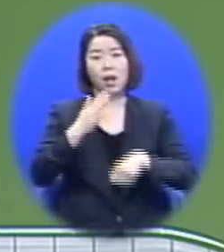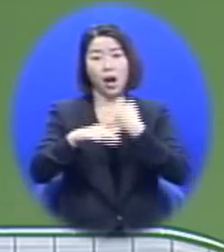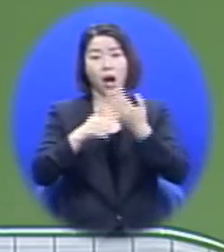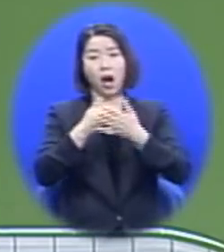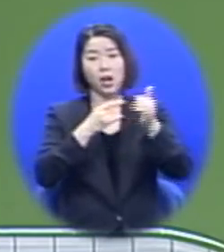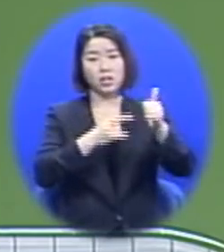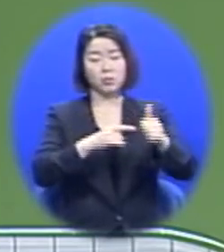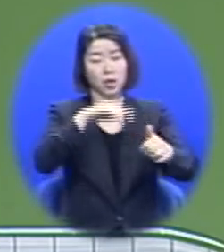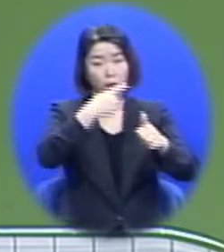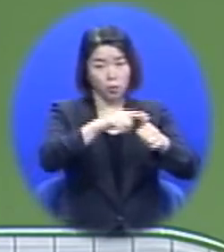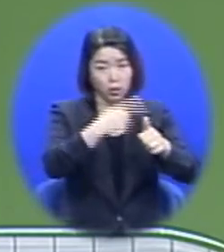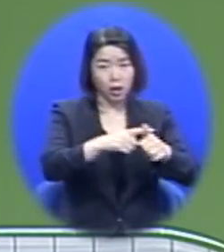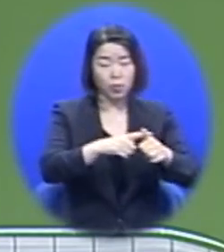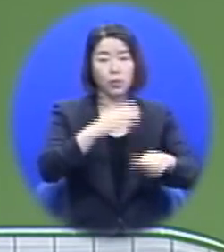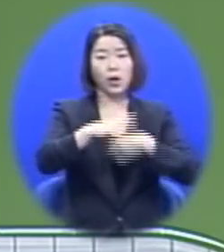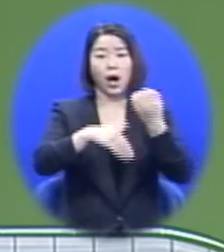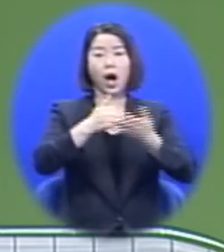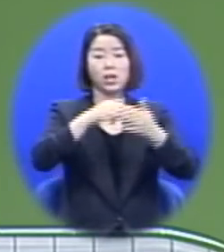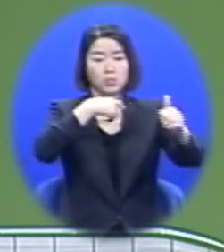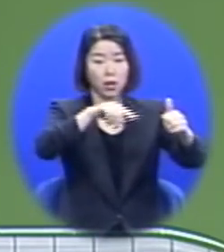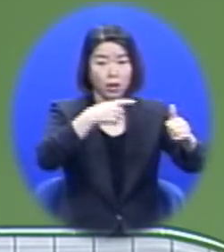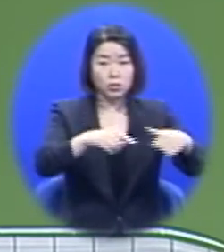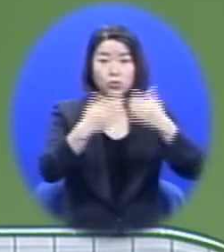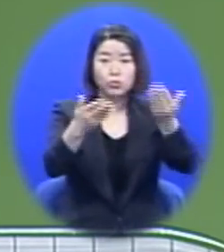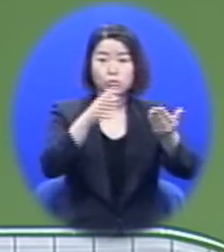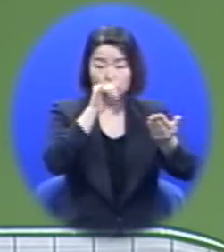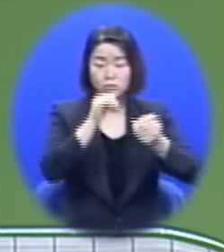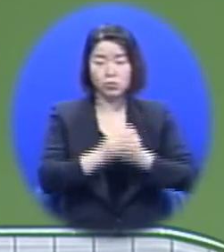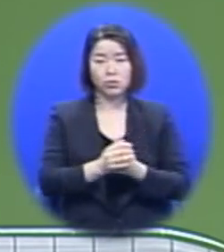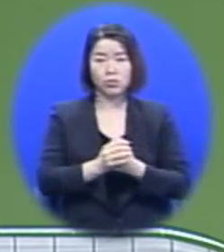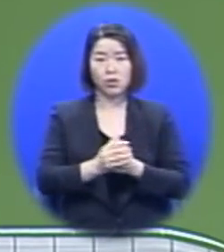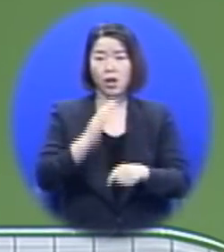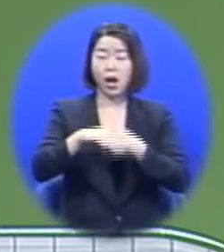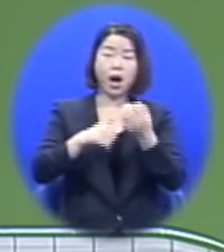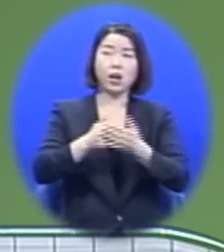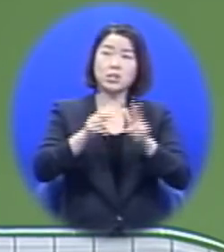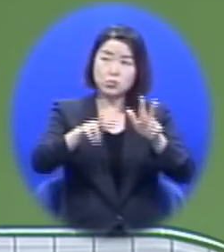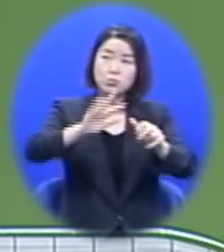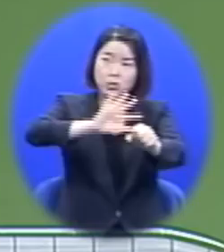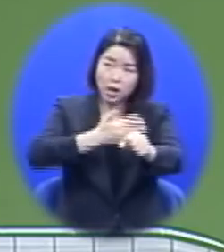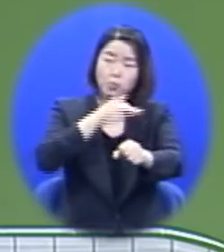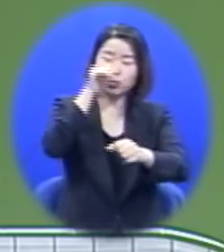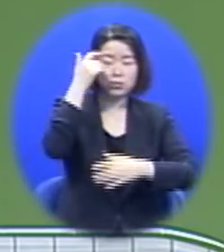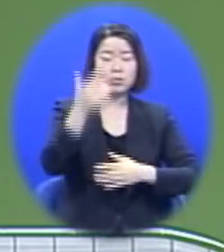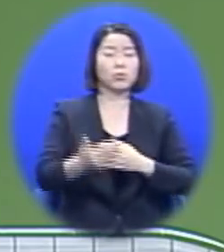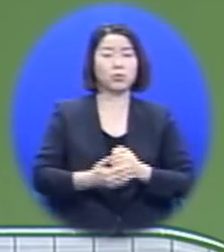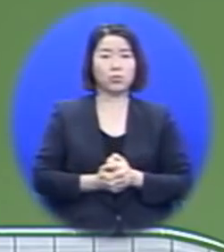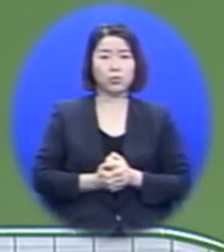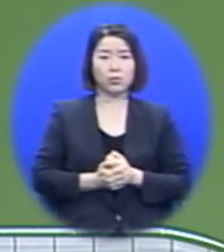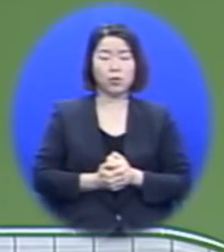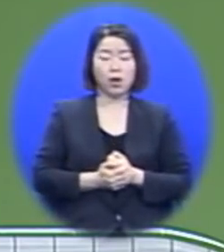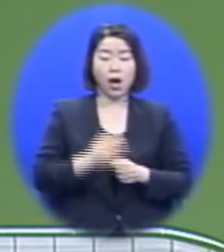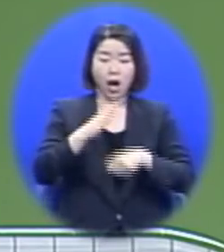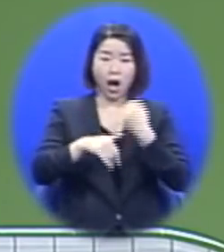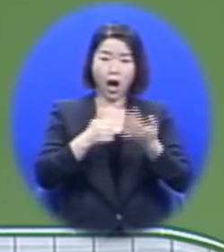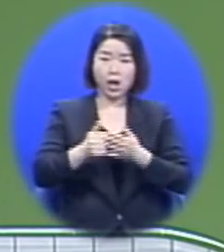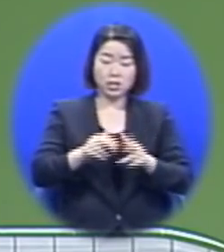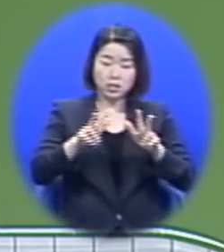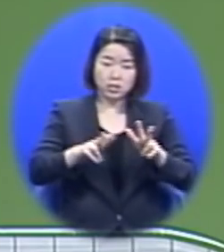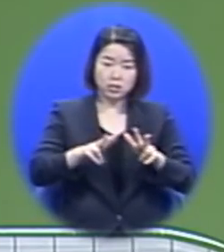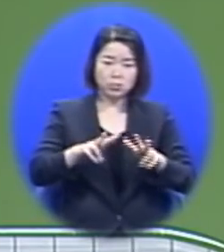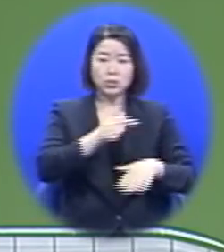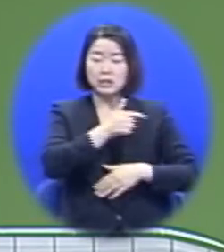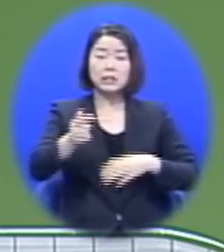하나님에게 훈계하고 하나님께 가르치는 거예요. 하나님, 하나님 잘못하신 거예요. 하나님이 그 대단히 지금